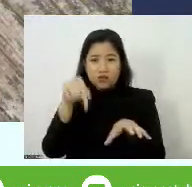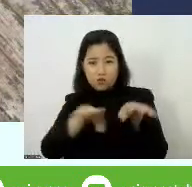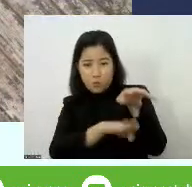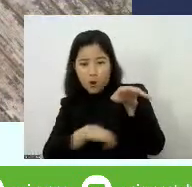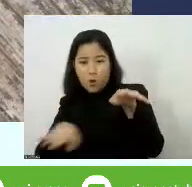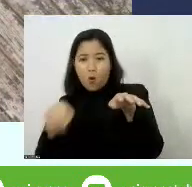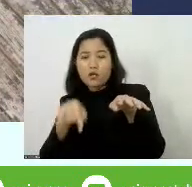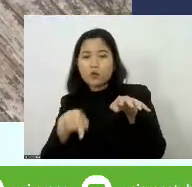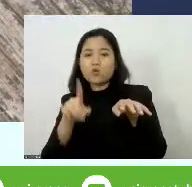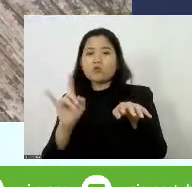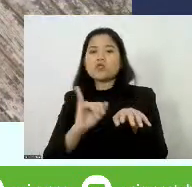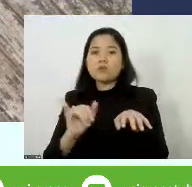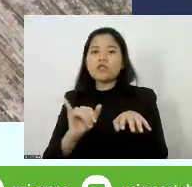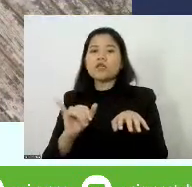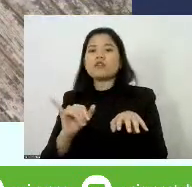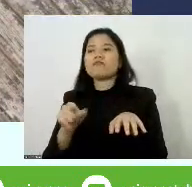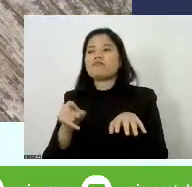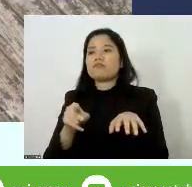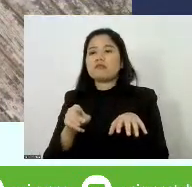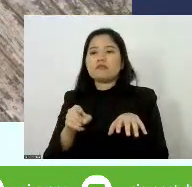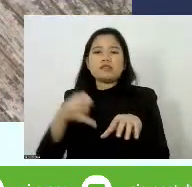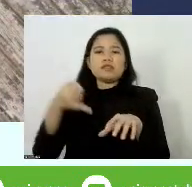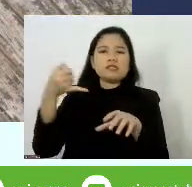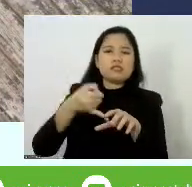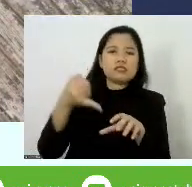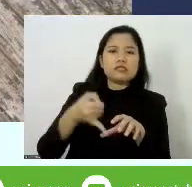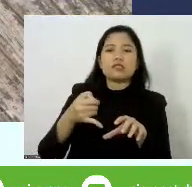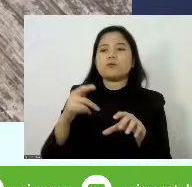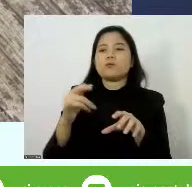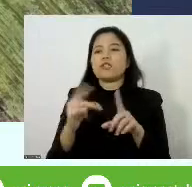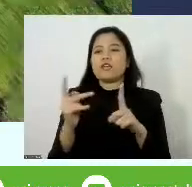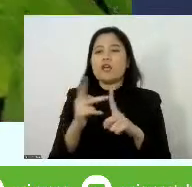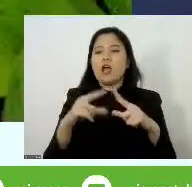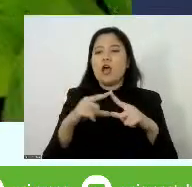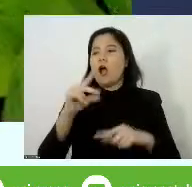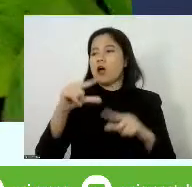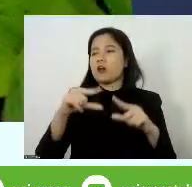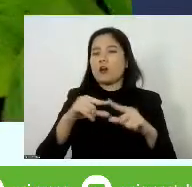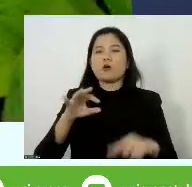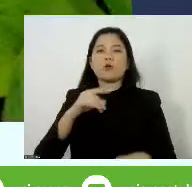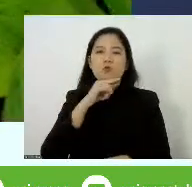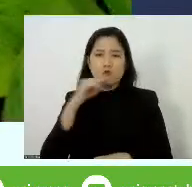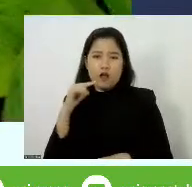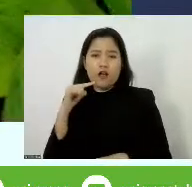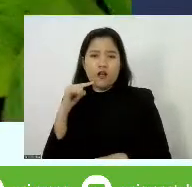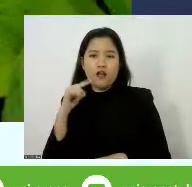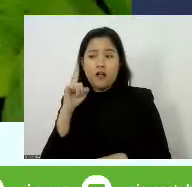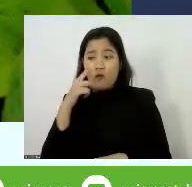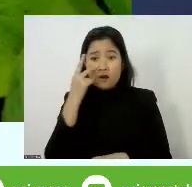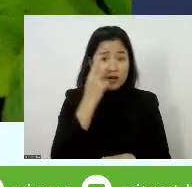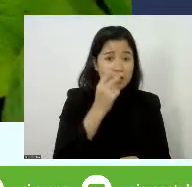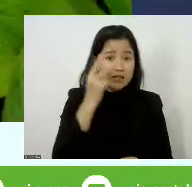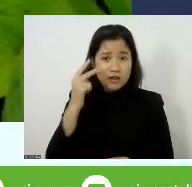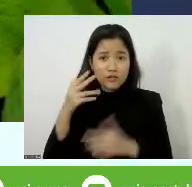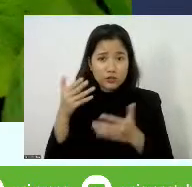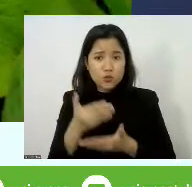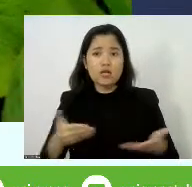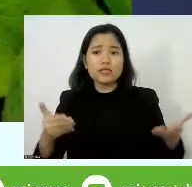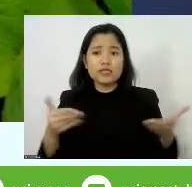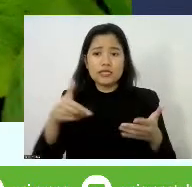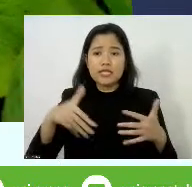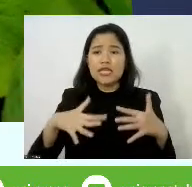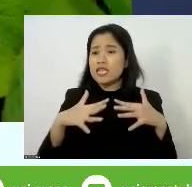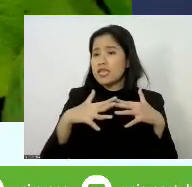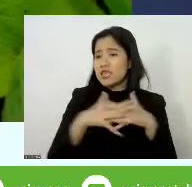kurang sekali organik dokternya Hai semuanya langit kemudian banget kalau kalian perhatiin disekitar kalian tanah kita Tanah